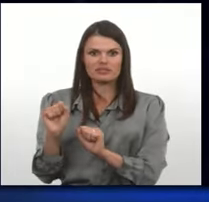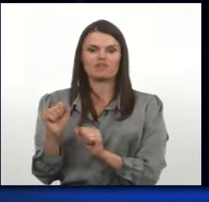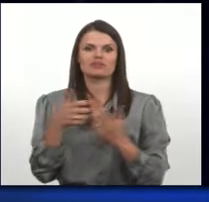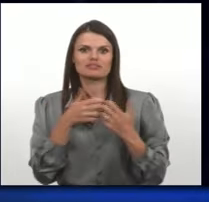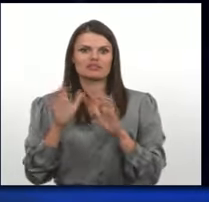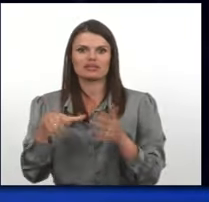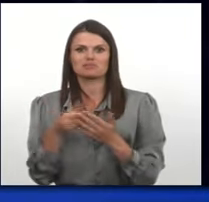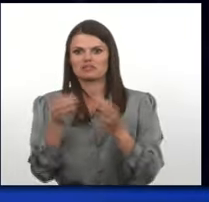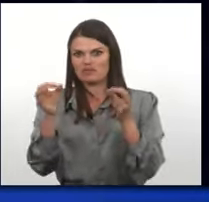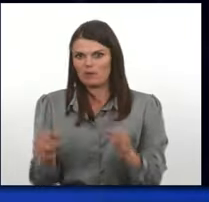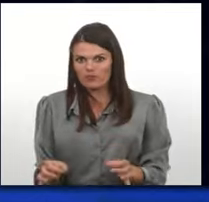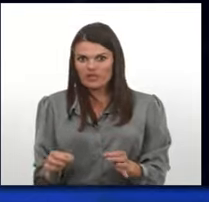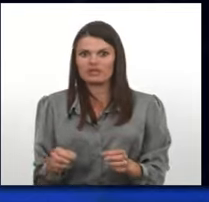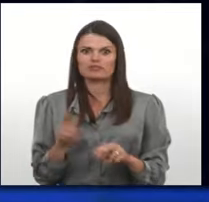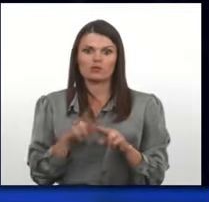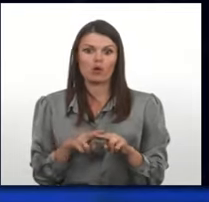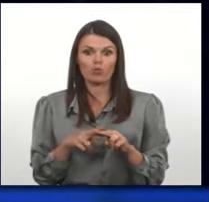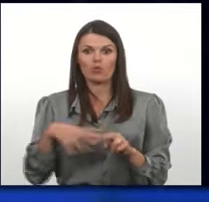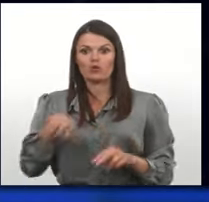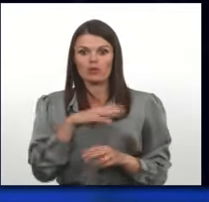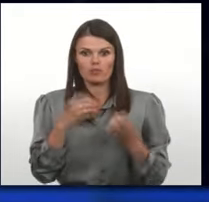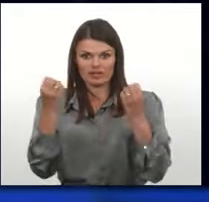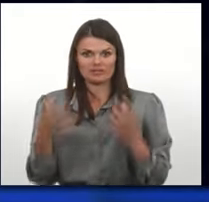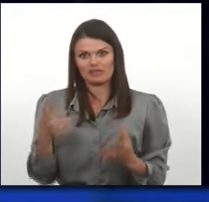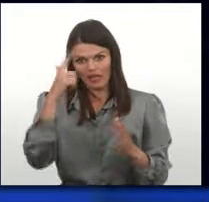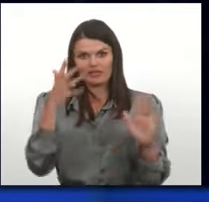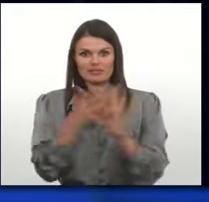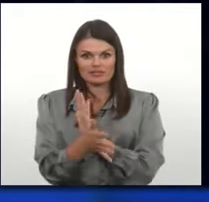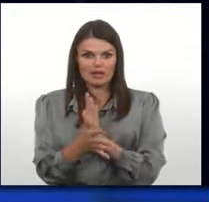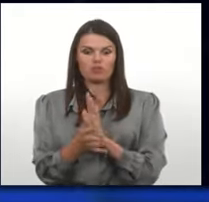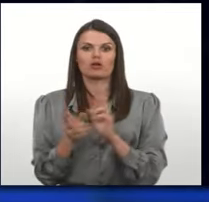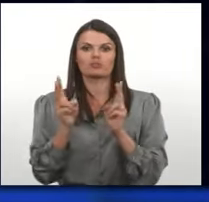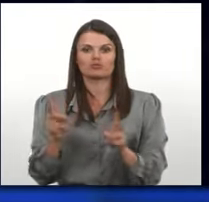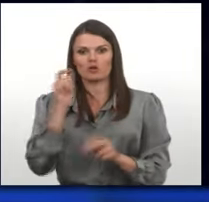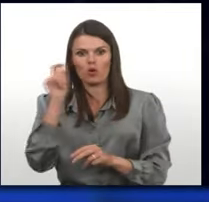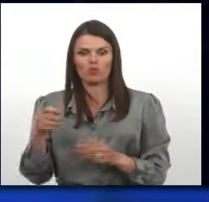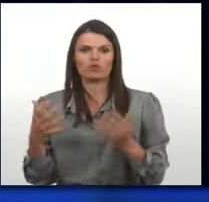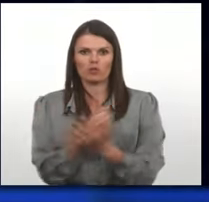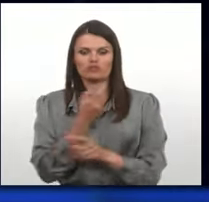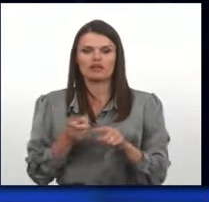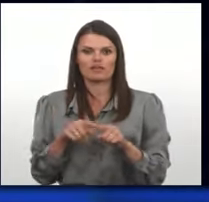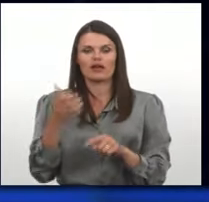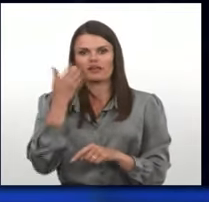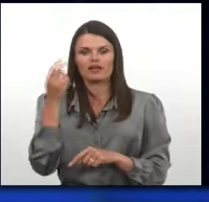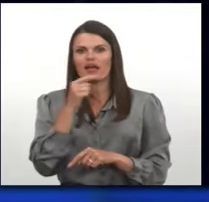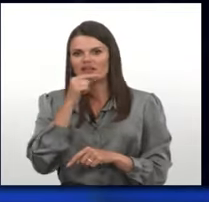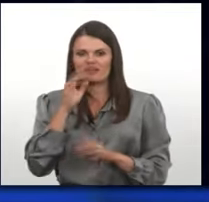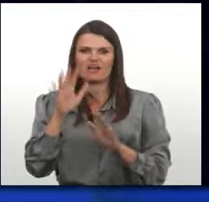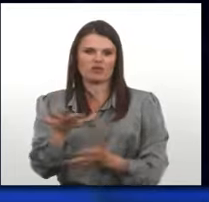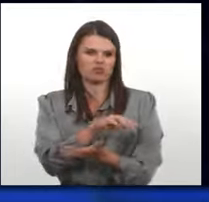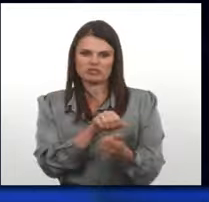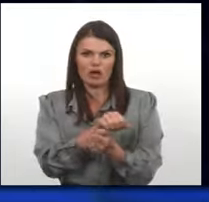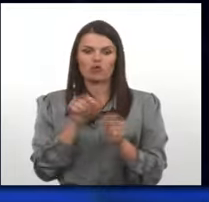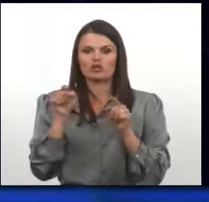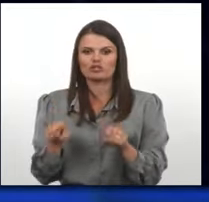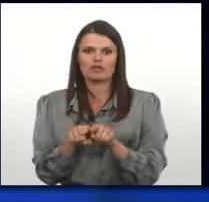cīnās par savām tiesībām, un mēs skaidri saprotam, ka Ukraina uzvarēs tad, kad Krievija būs sakaut. Un šeit